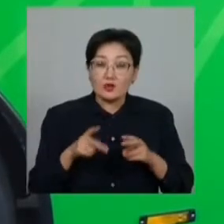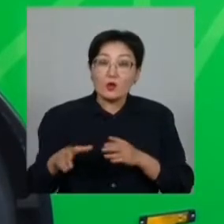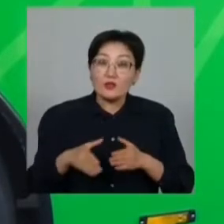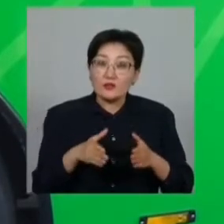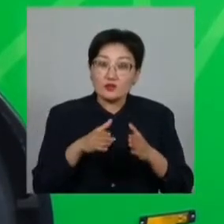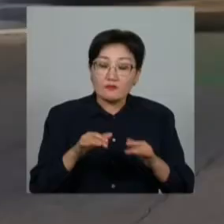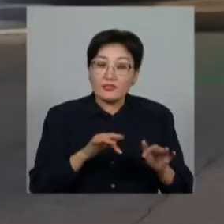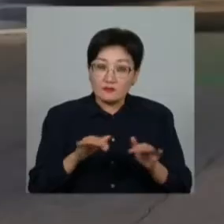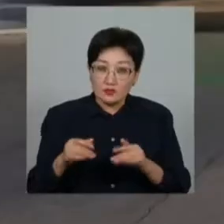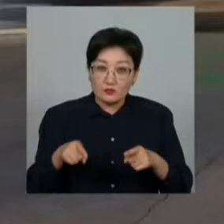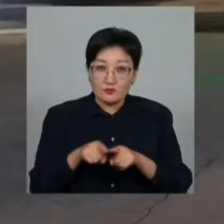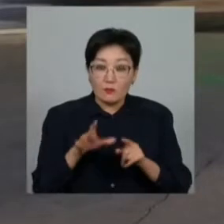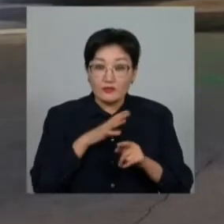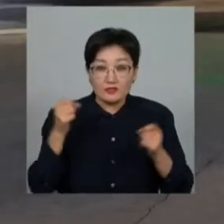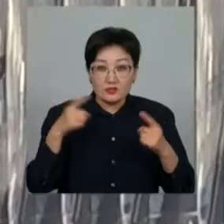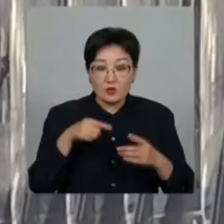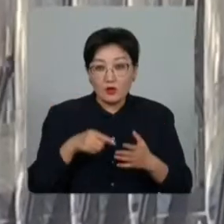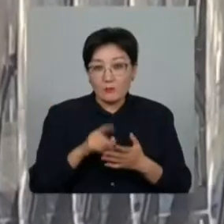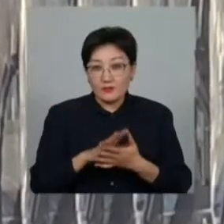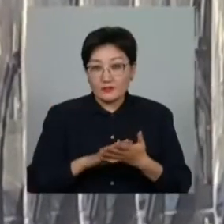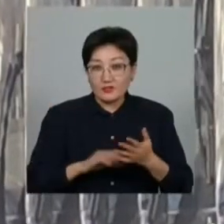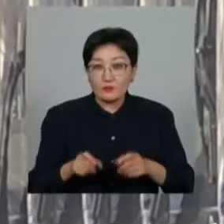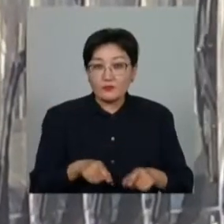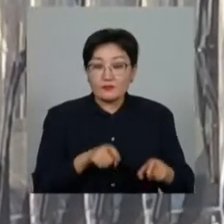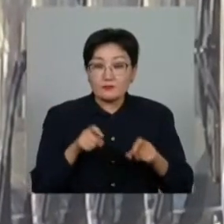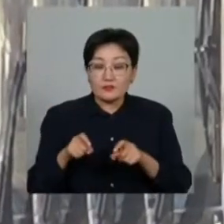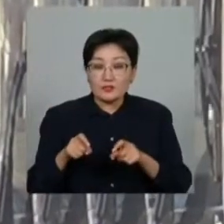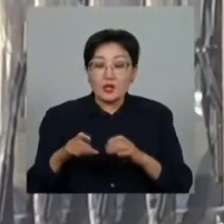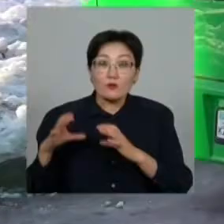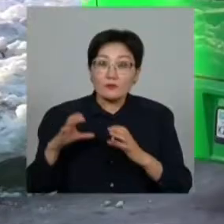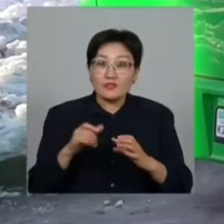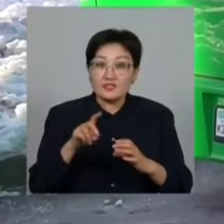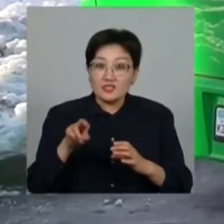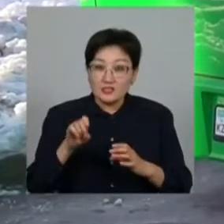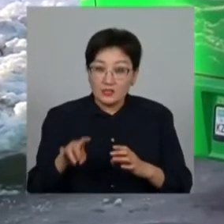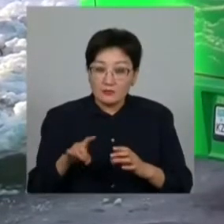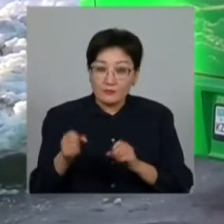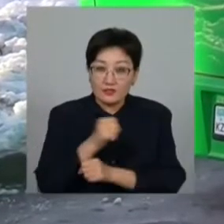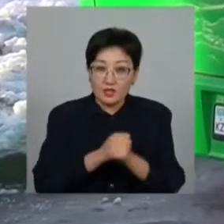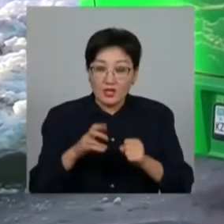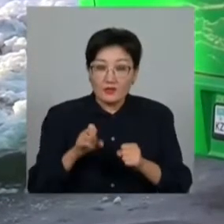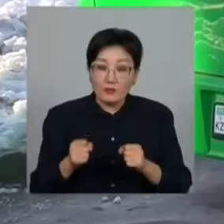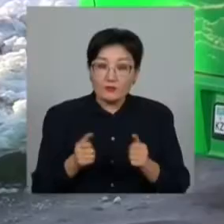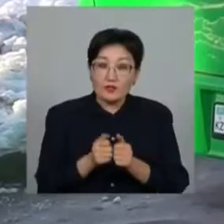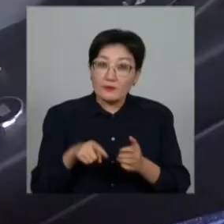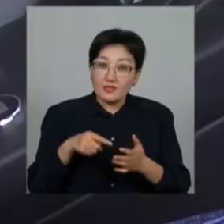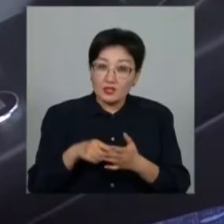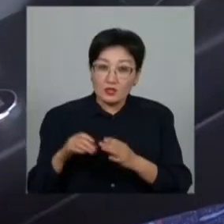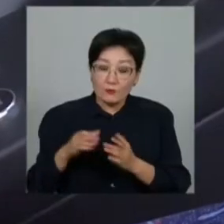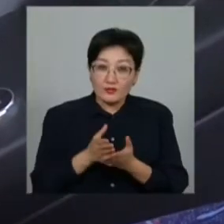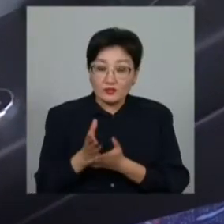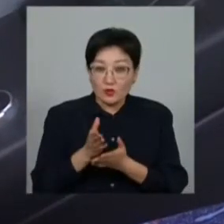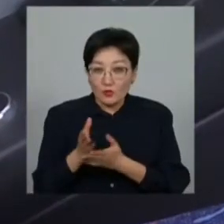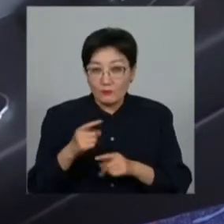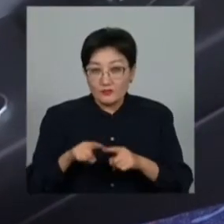движения как стало известно в городе продолжать переводить автобусы с дизельным двигателями на 3 пригородные маршруты совсем